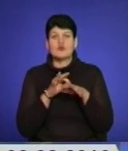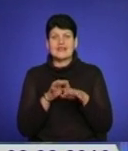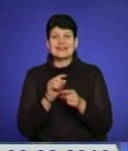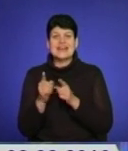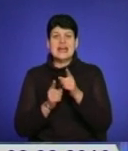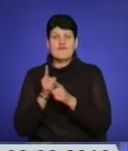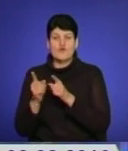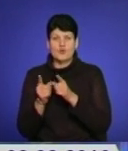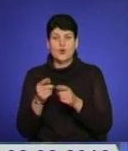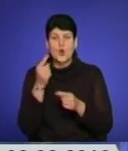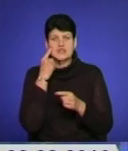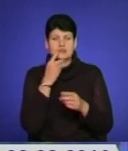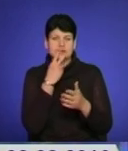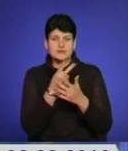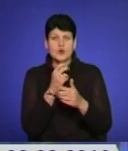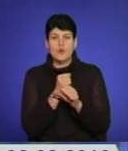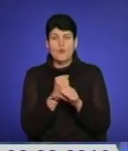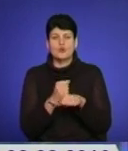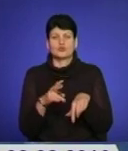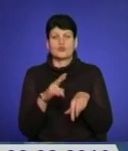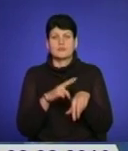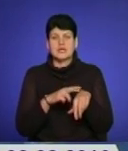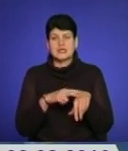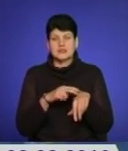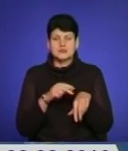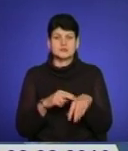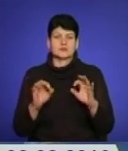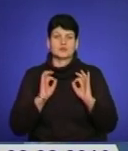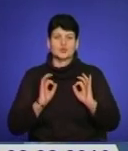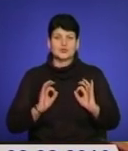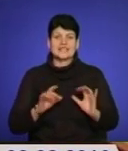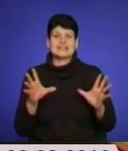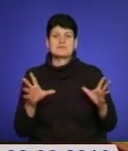Зокрема, оцінять роботу поліції, СБУ, прокуратури та їх співпрацю з громадськістю.